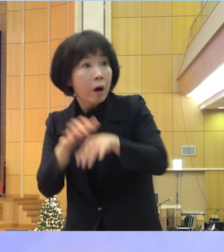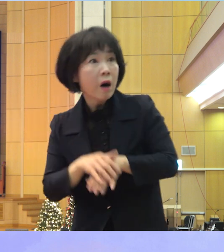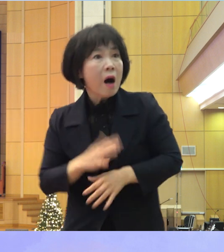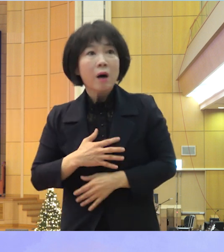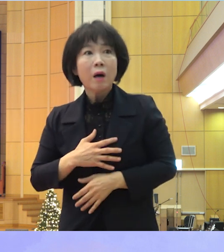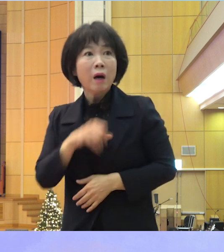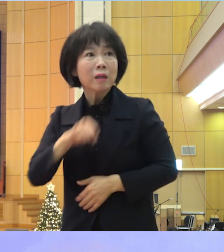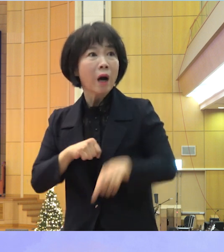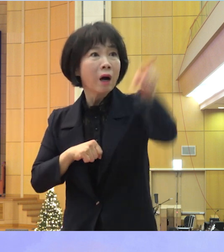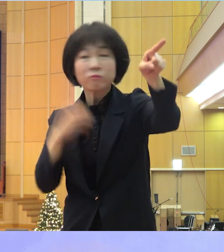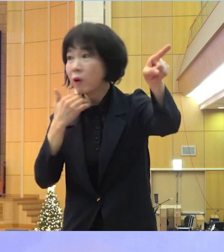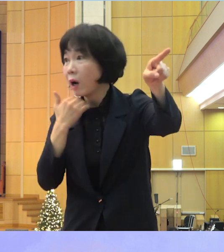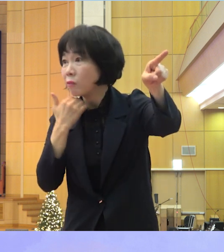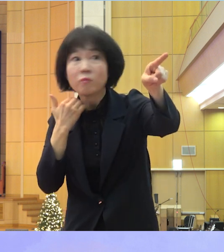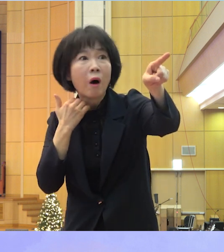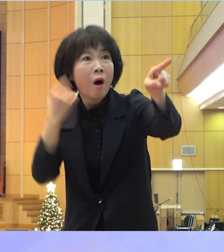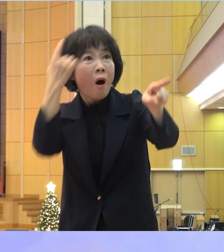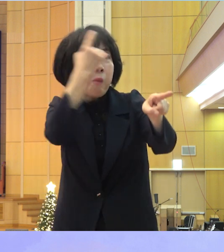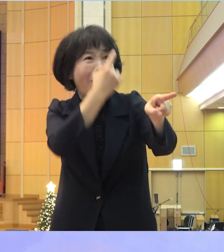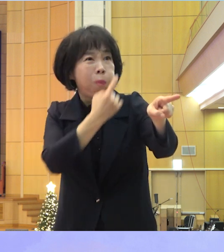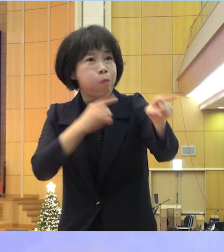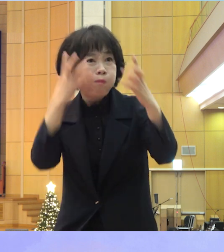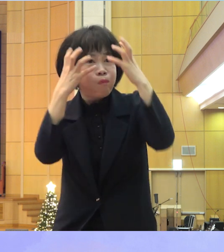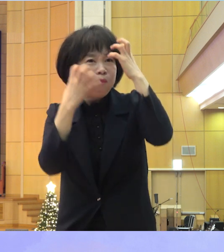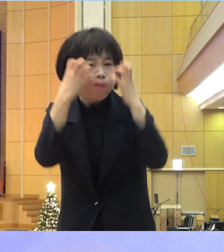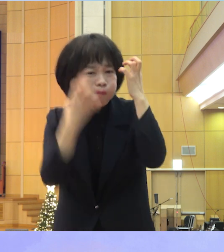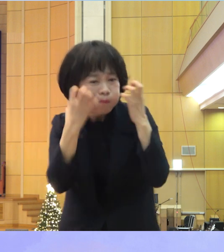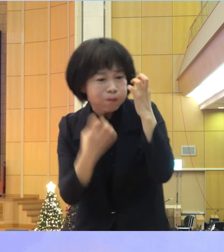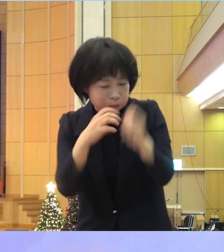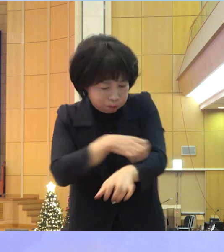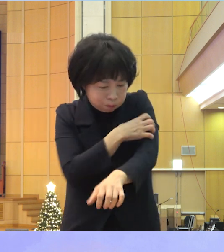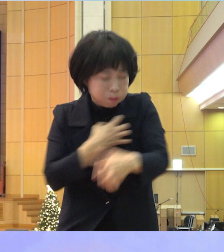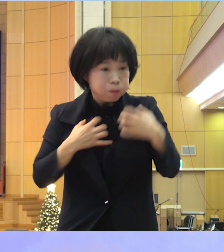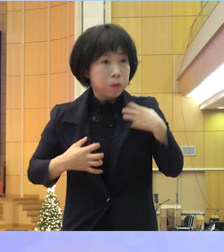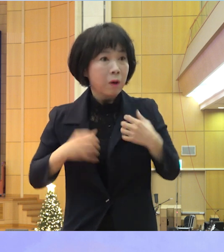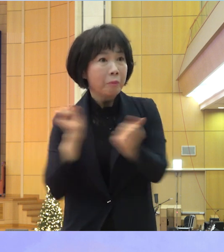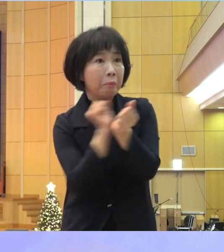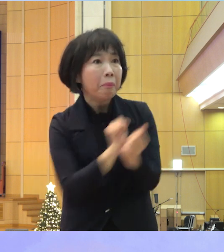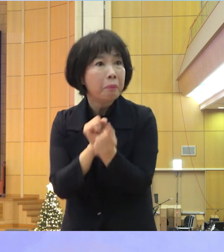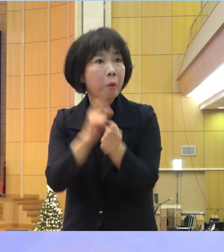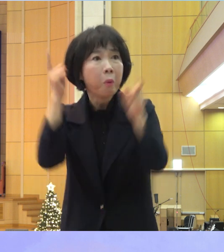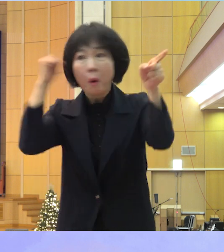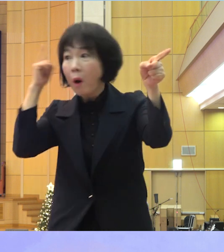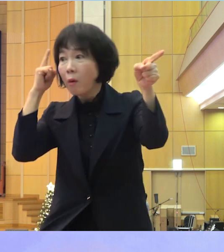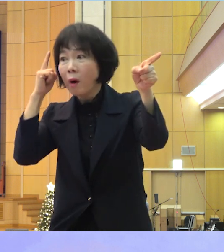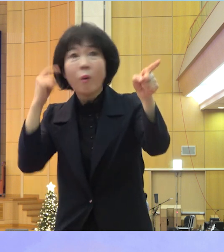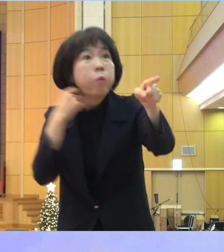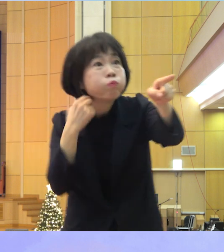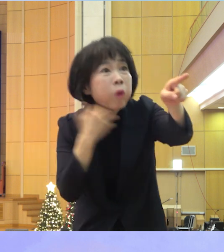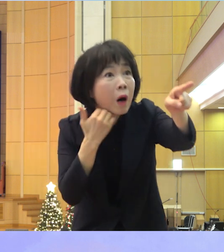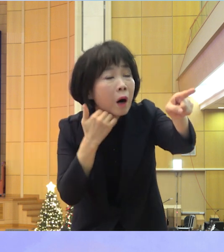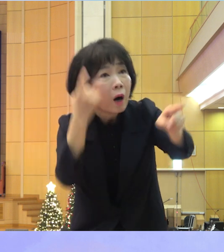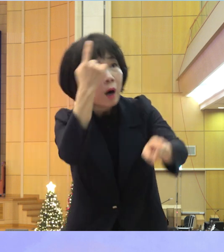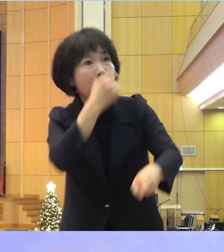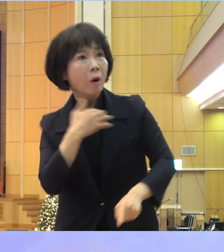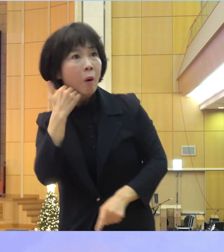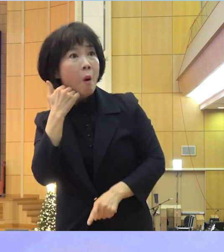사람을 앞에다 두고도 몇 미터 앞에다 두고 알아보질